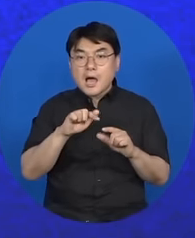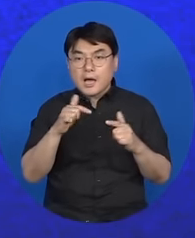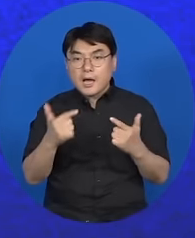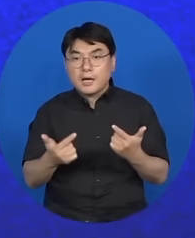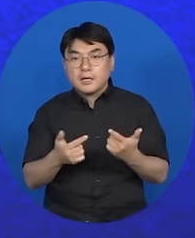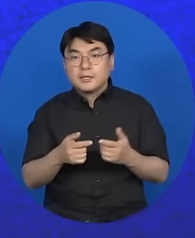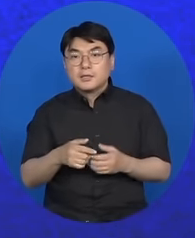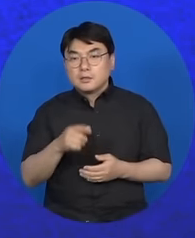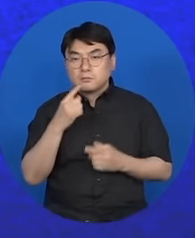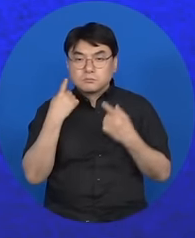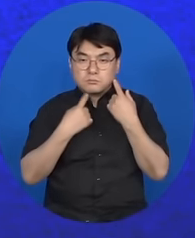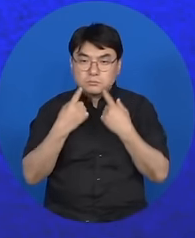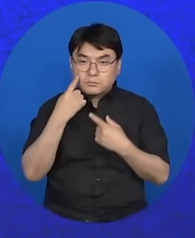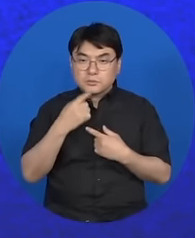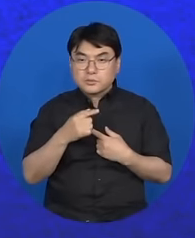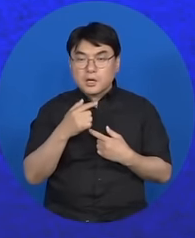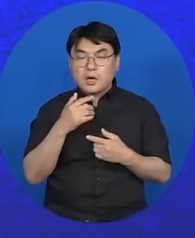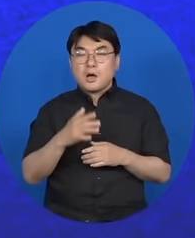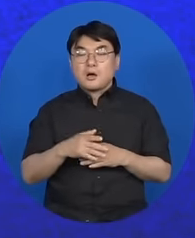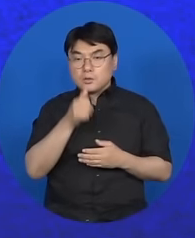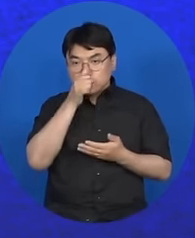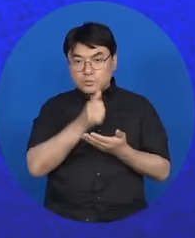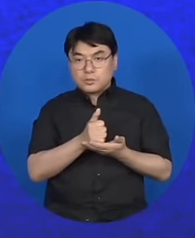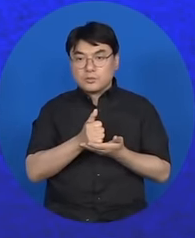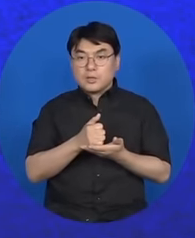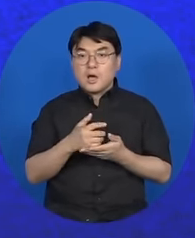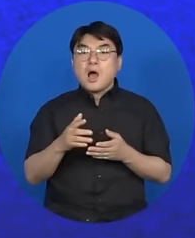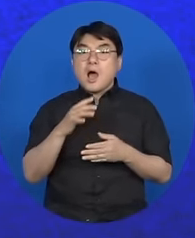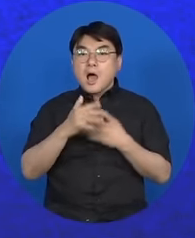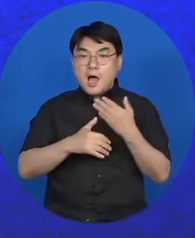많은 인간은 하나님 앞에 그대로 설 수 없다는